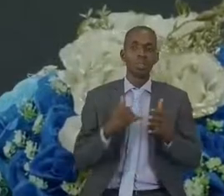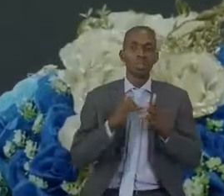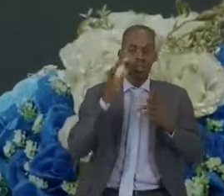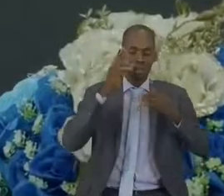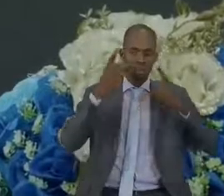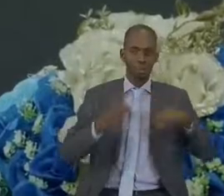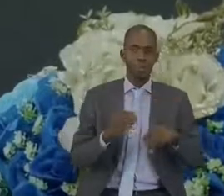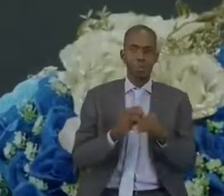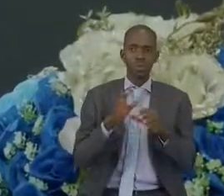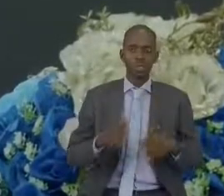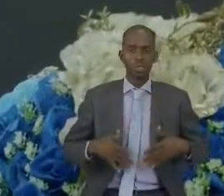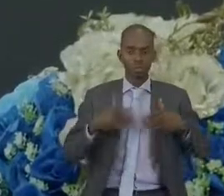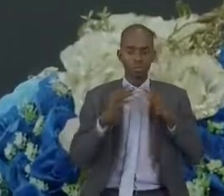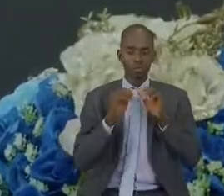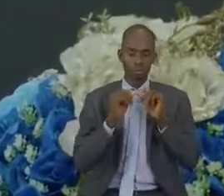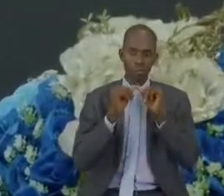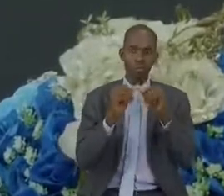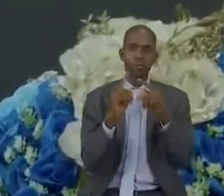Prépare-toi.